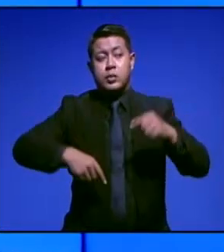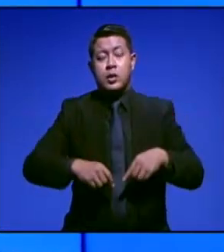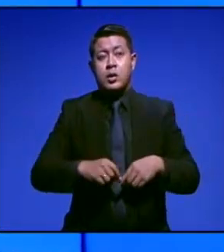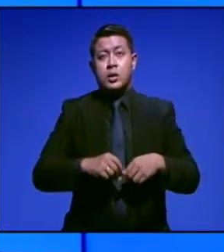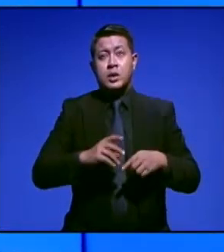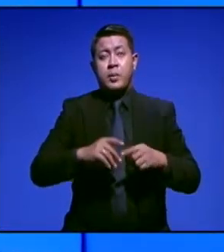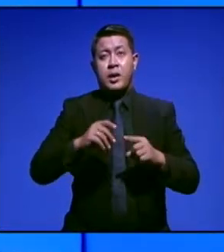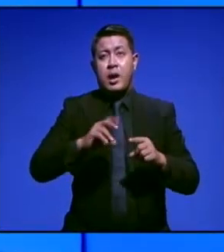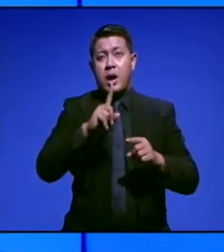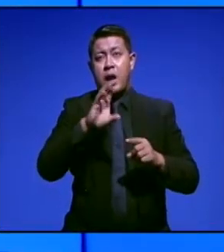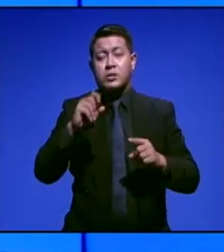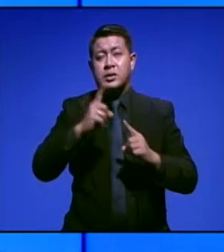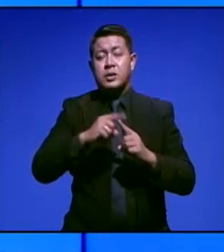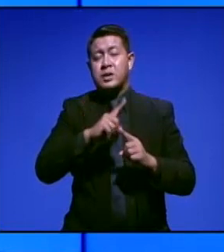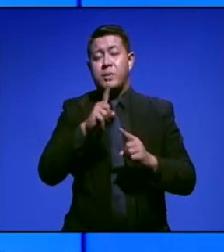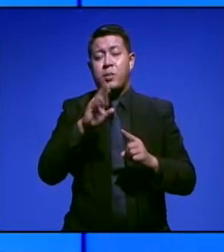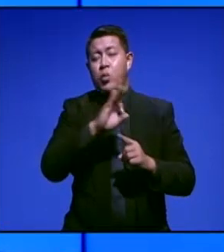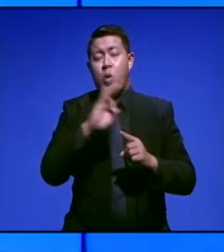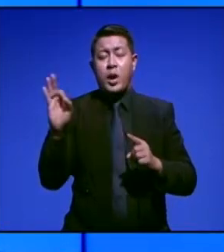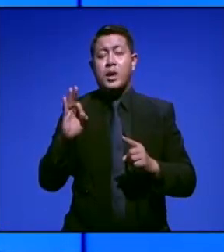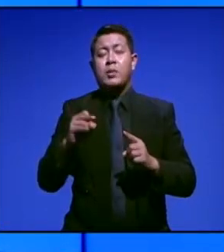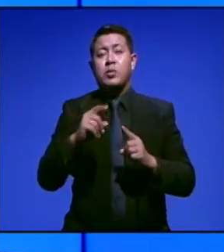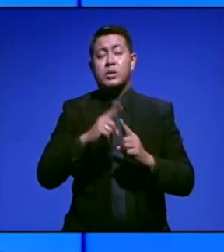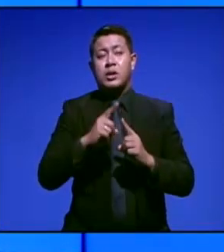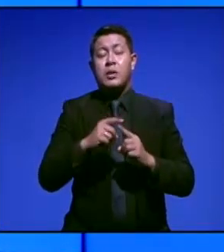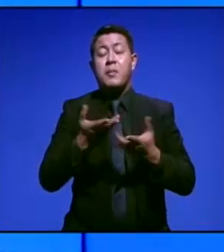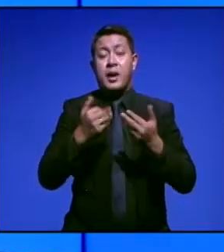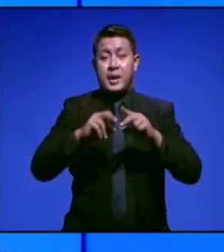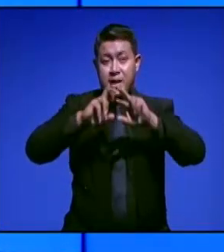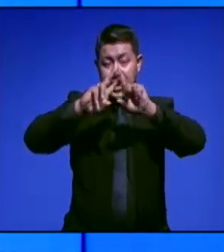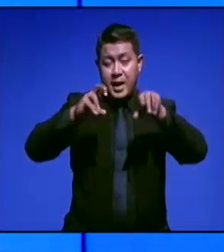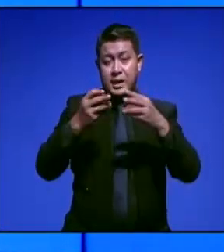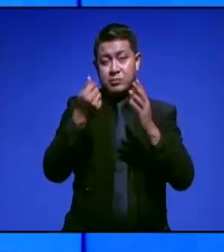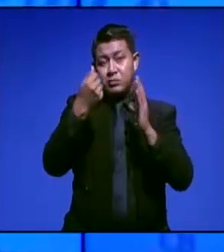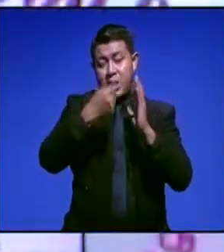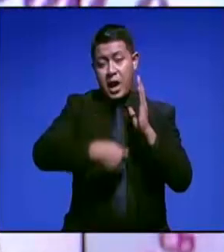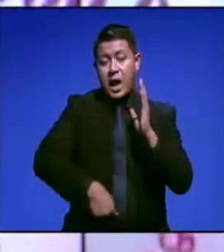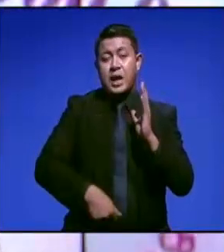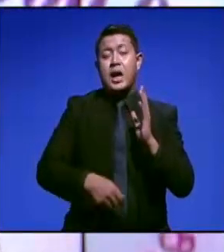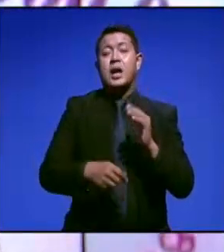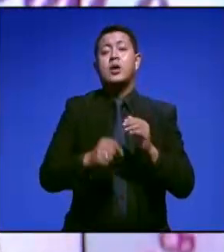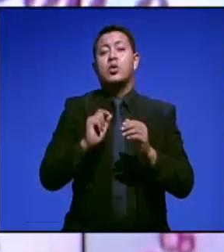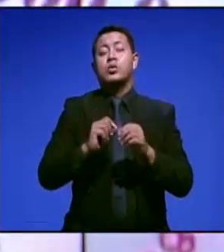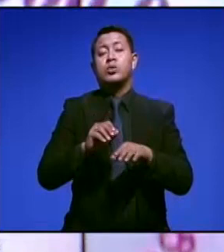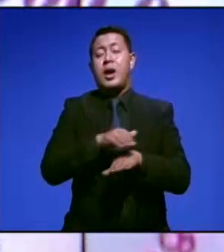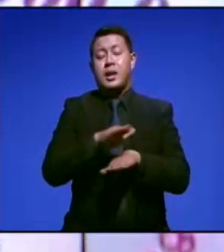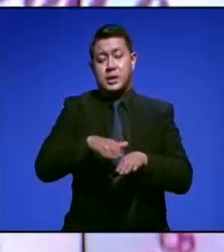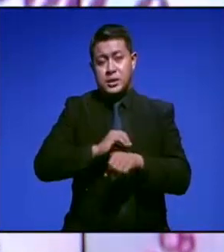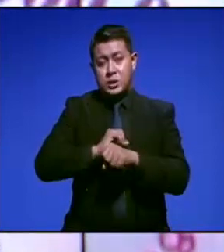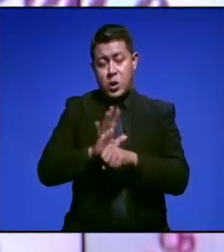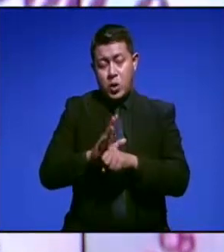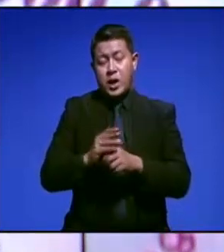ratusan trilyun hingga puluhan ribu triliun rupiah nah Mari kita bedah anggaran penanganan coffee 19 di sejumlah negara